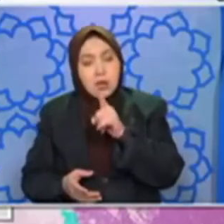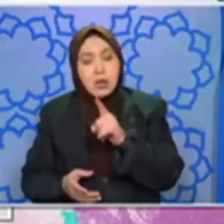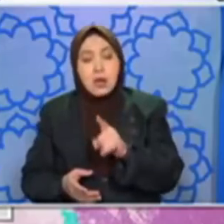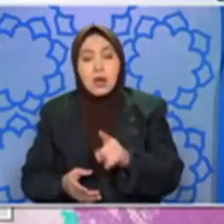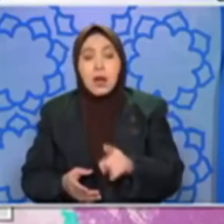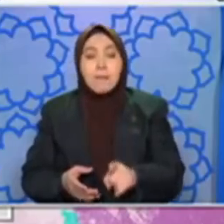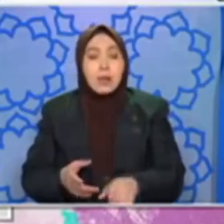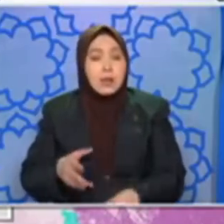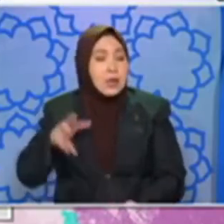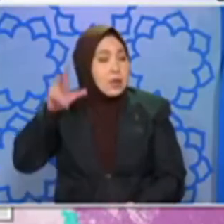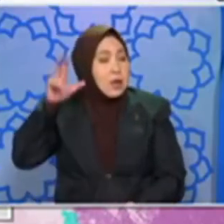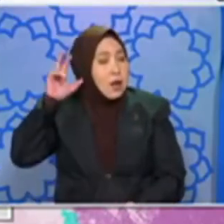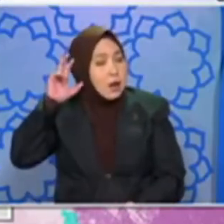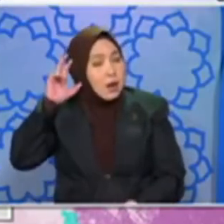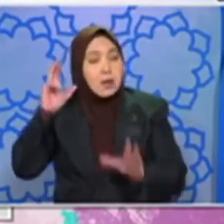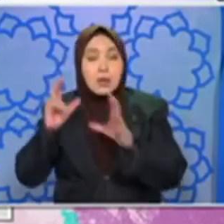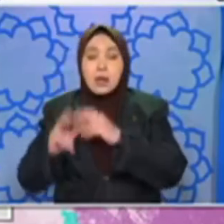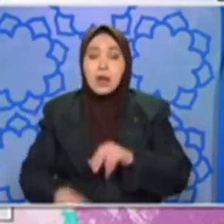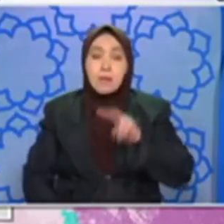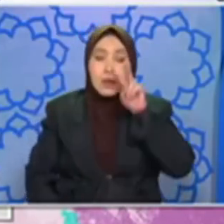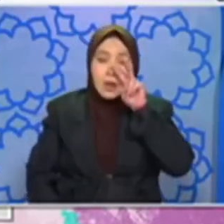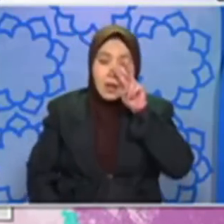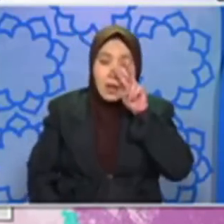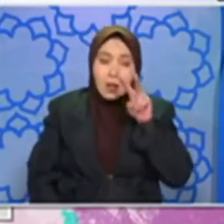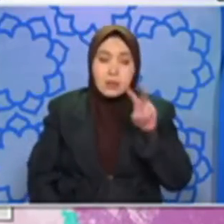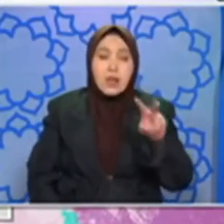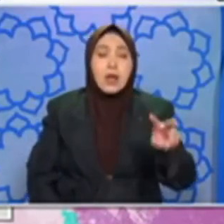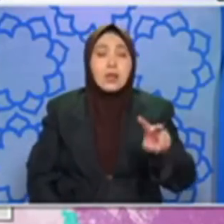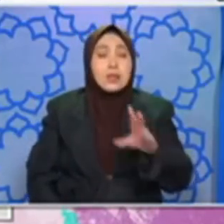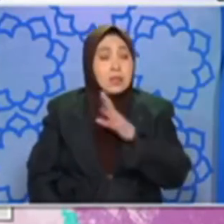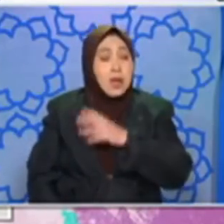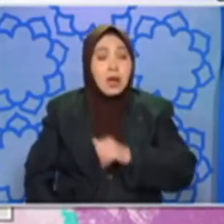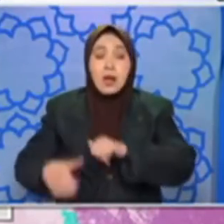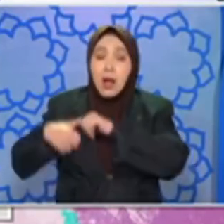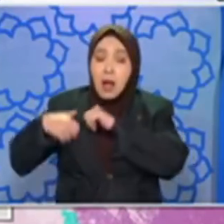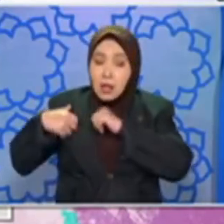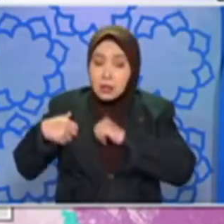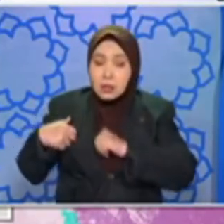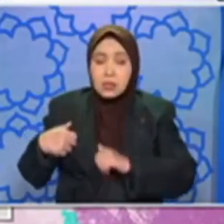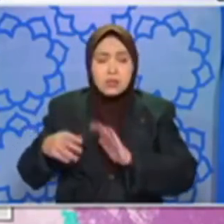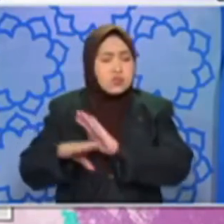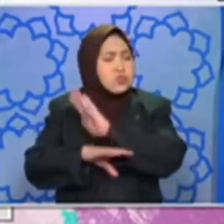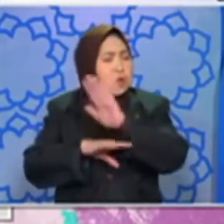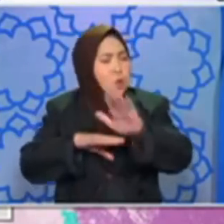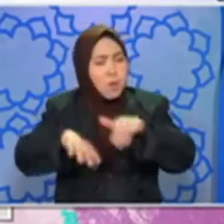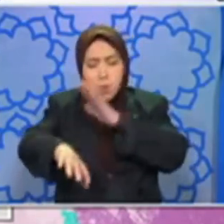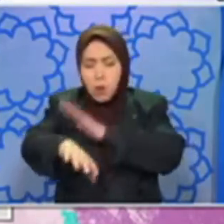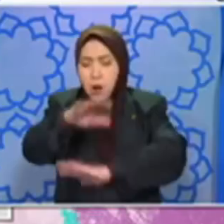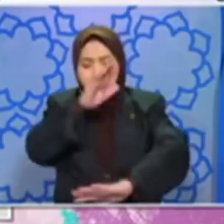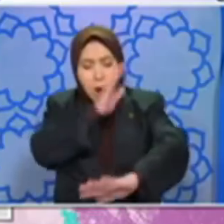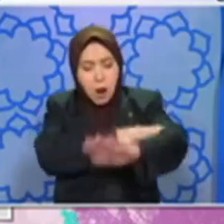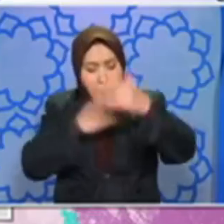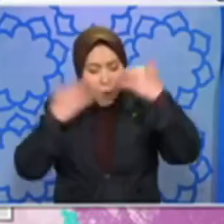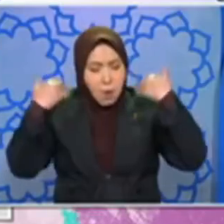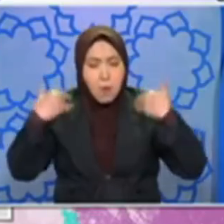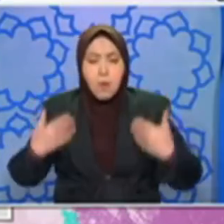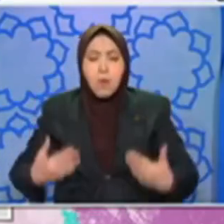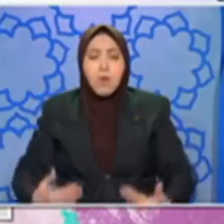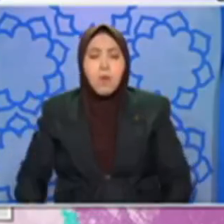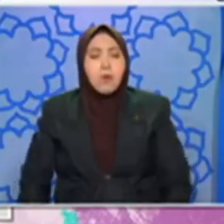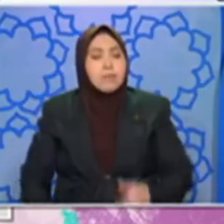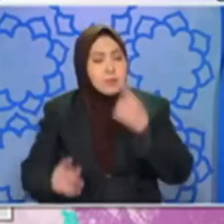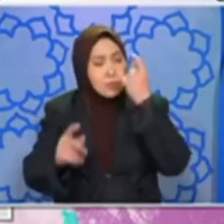إن السمع والبصر والفؤاد كل